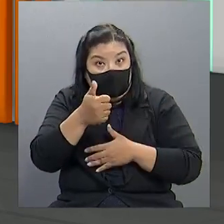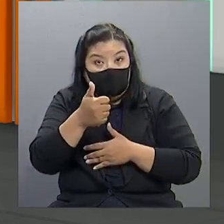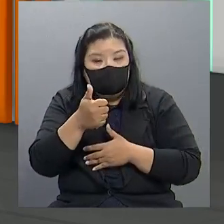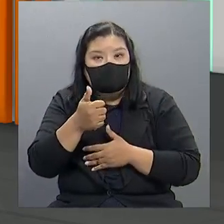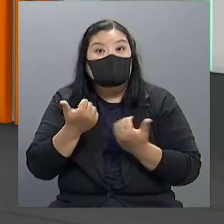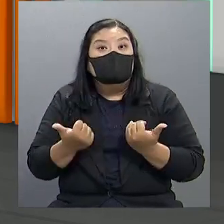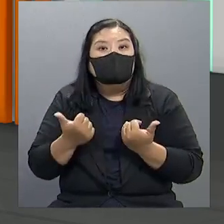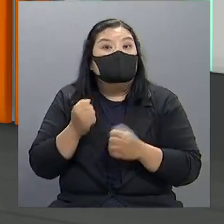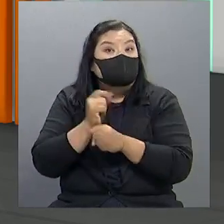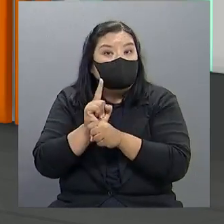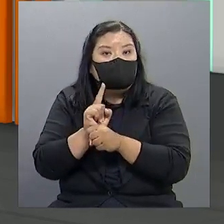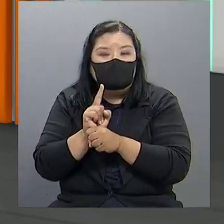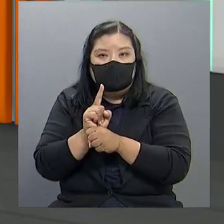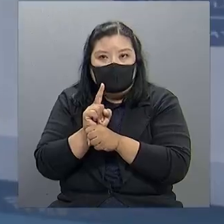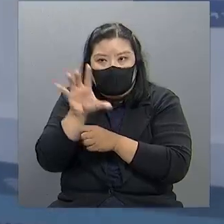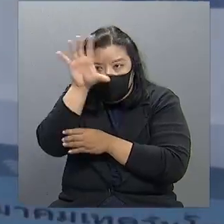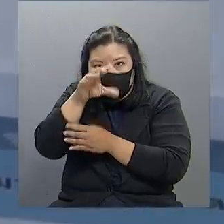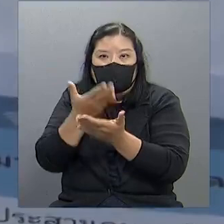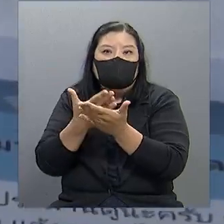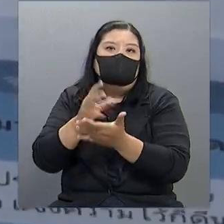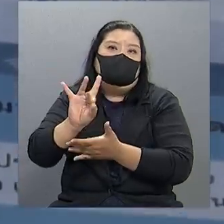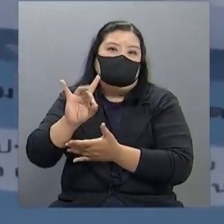ครับสูญเงินไปกว่า 80,000 บาทครับ